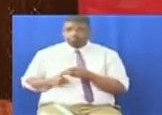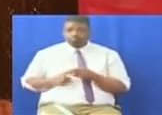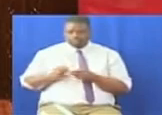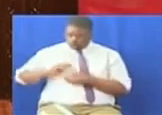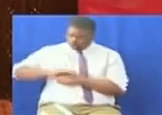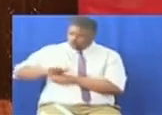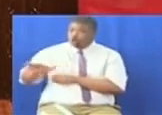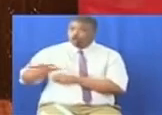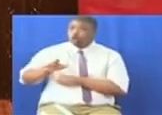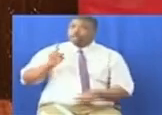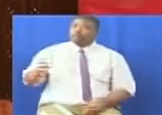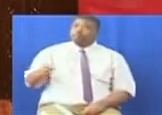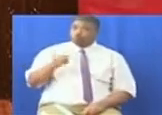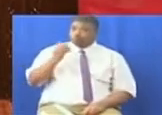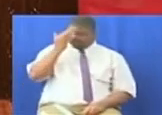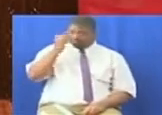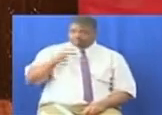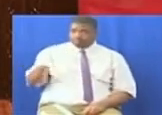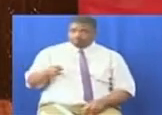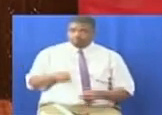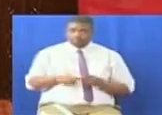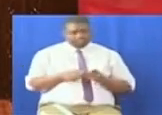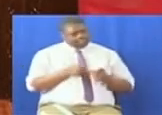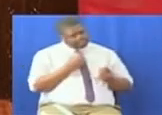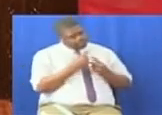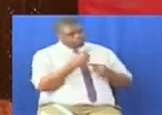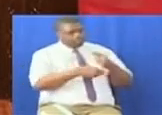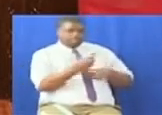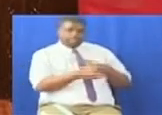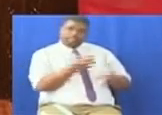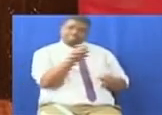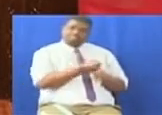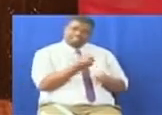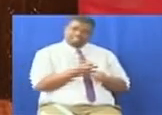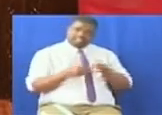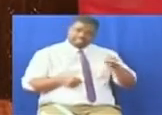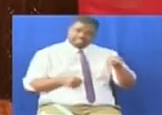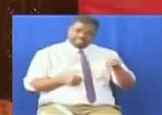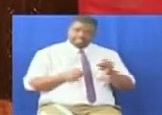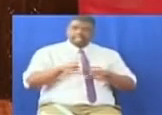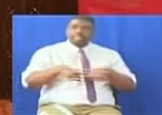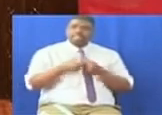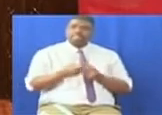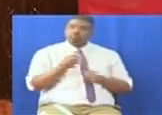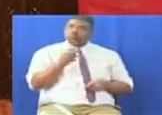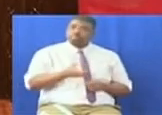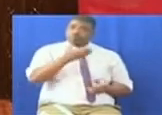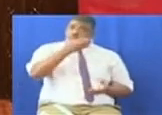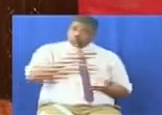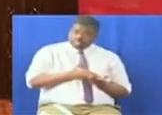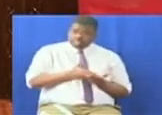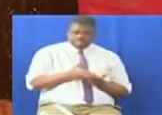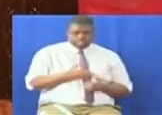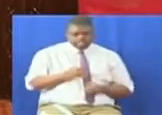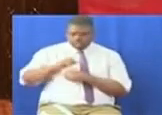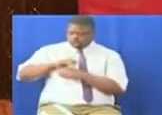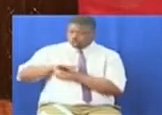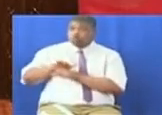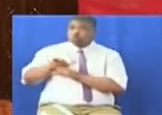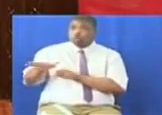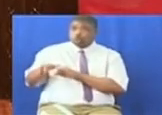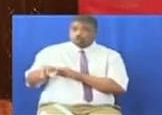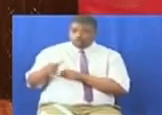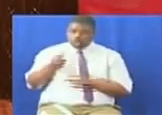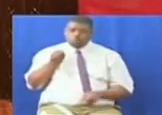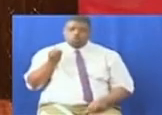ndio maana tunaambiwa tuendelee kufanya yale ambayo yanastahili. Lakini ukweli ni kwamba corona ni ugonjwa, utakuwepo na